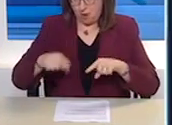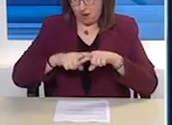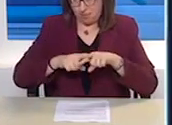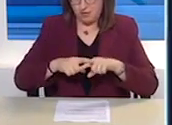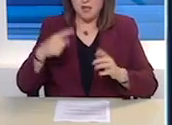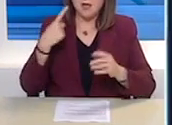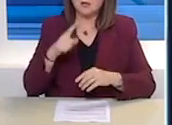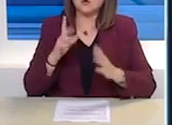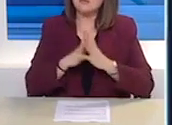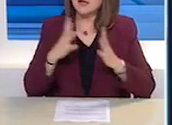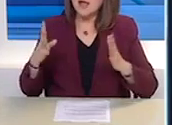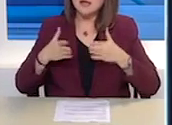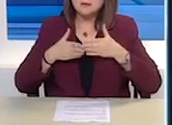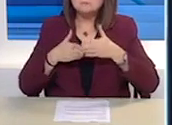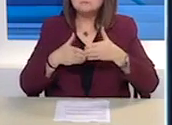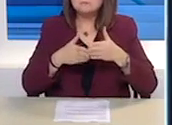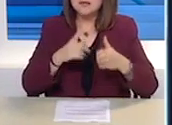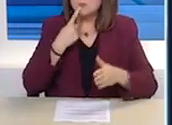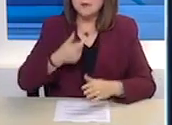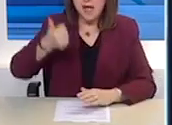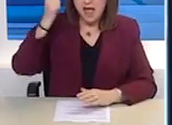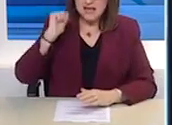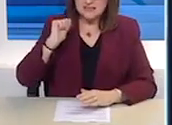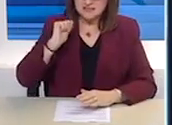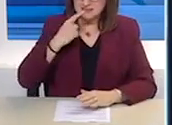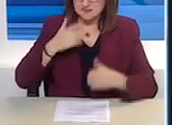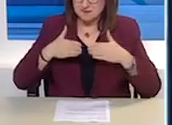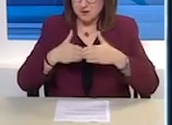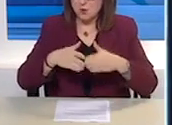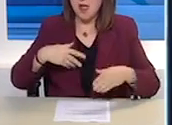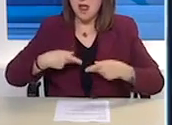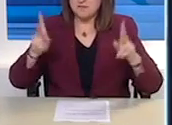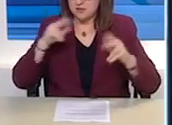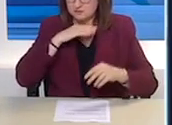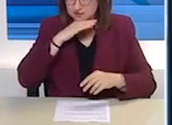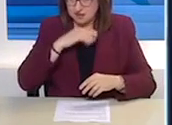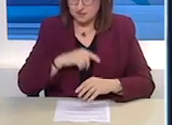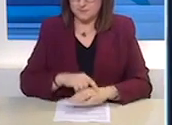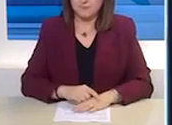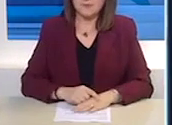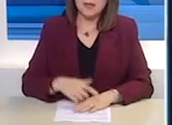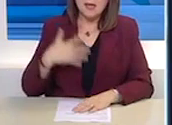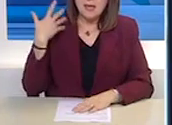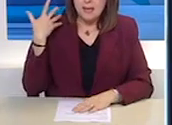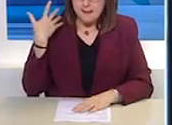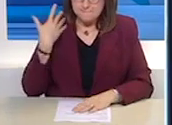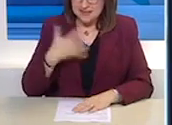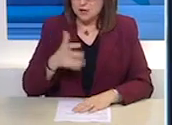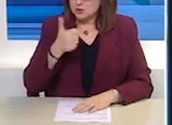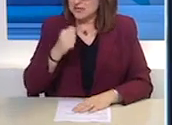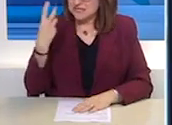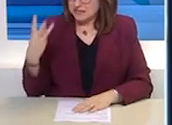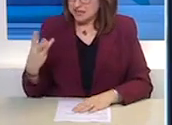Τα 335 θεωρούνται σχετιζόμενα με ταξίδι από το εξωτερικό και 563 είναι σχετιζόμενα με ήδη γνωστό κρούσμα,